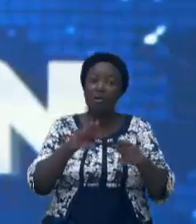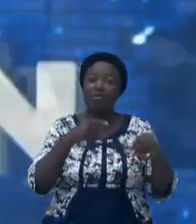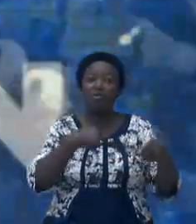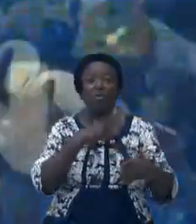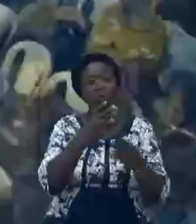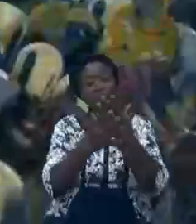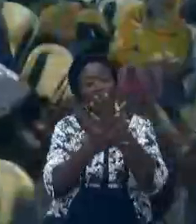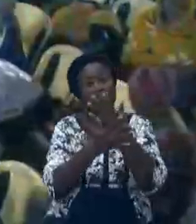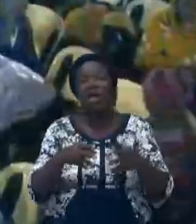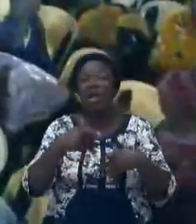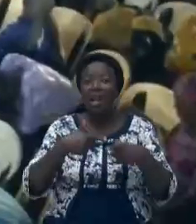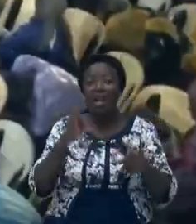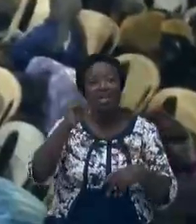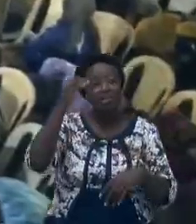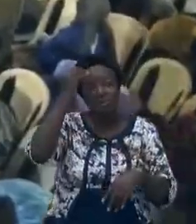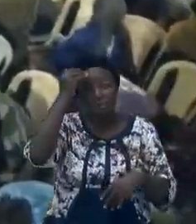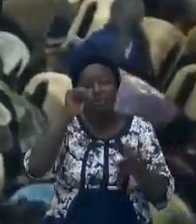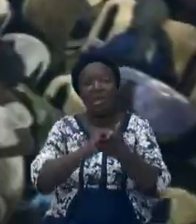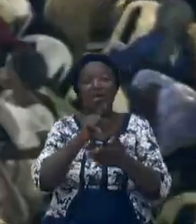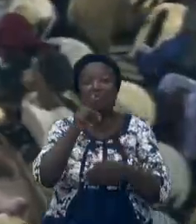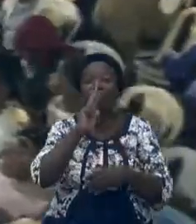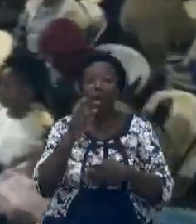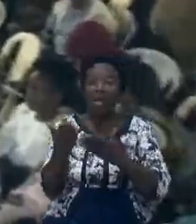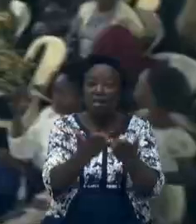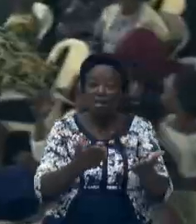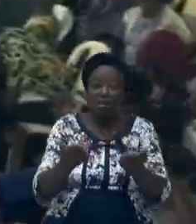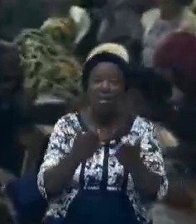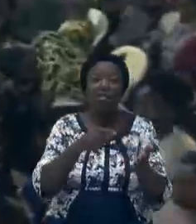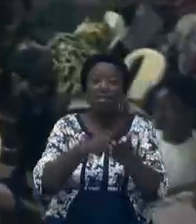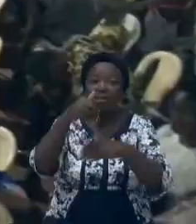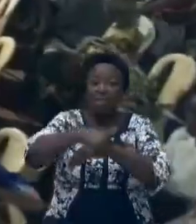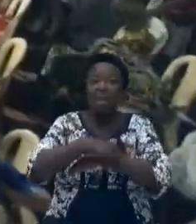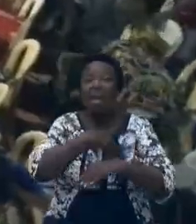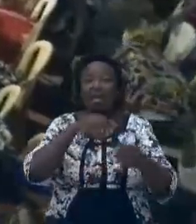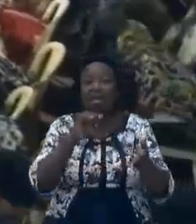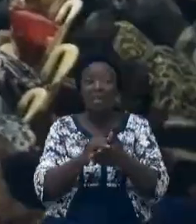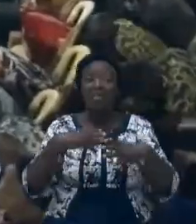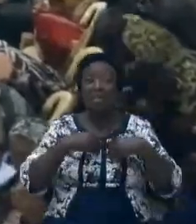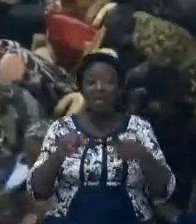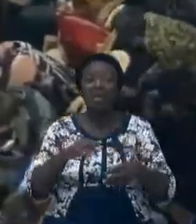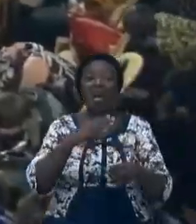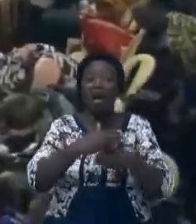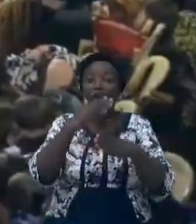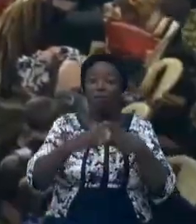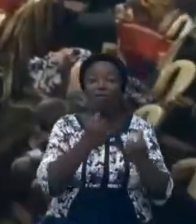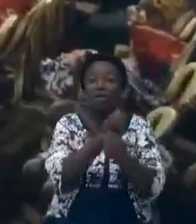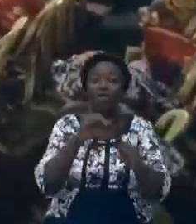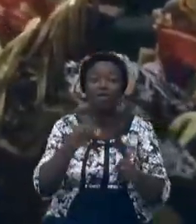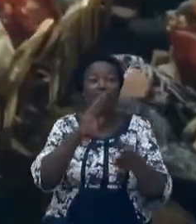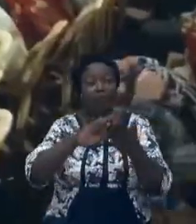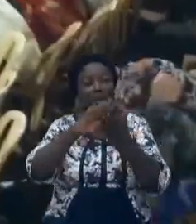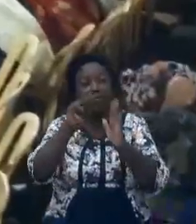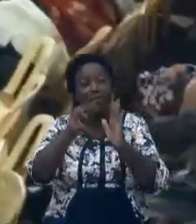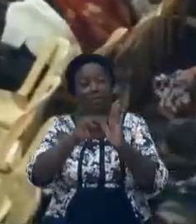donné job et c'est onze ans me voici me vois c'est qu'il sache que tu es là et que